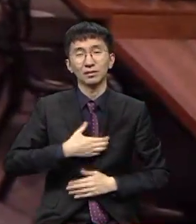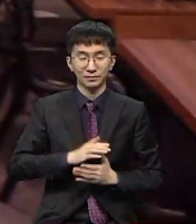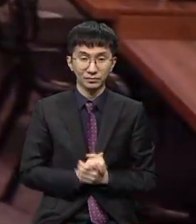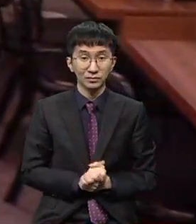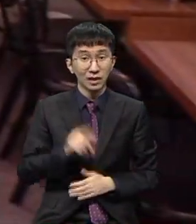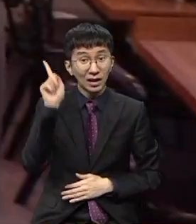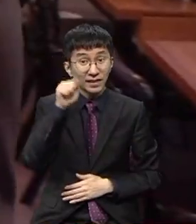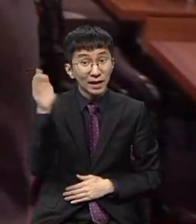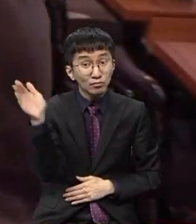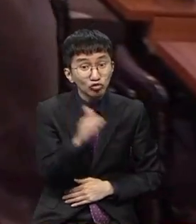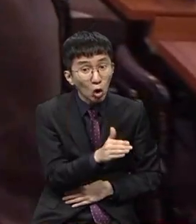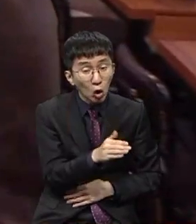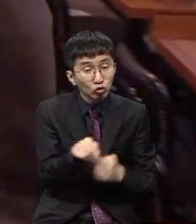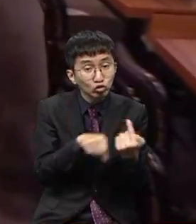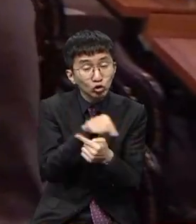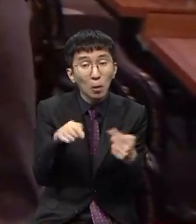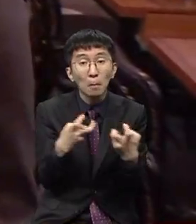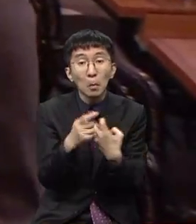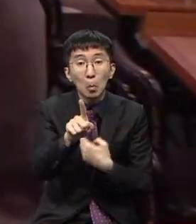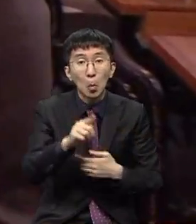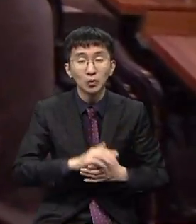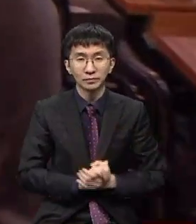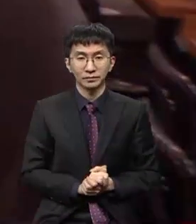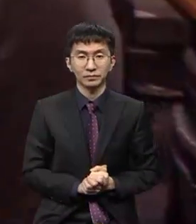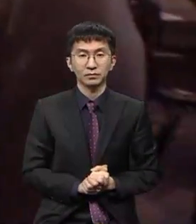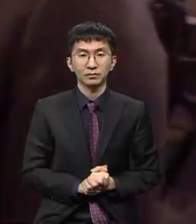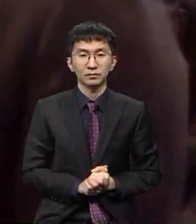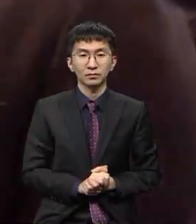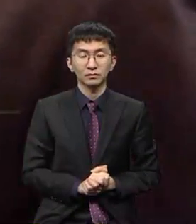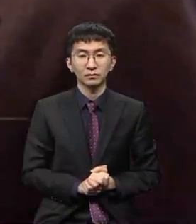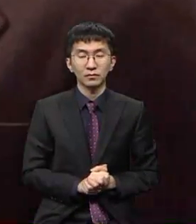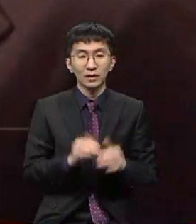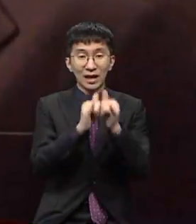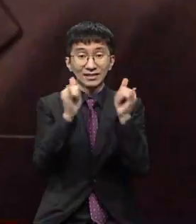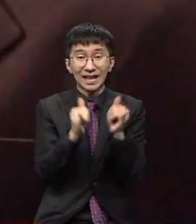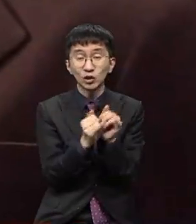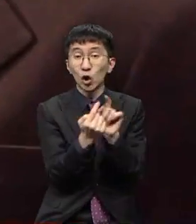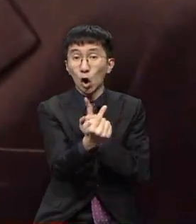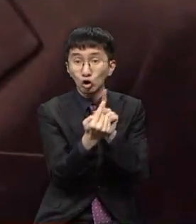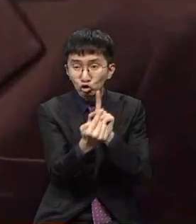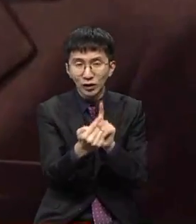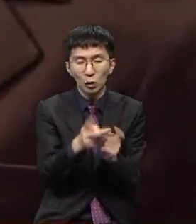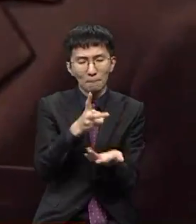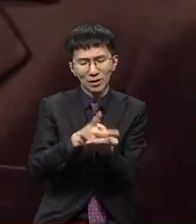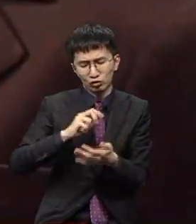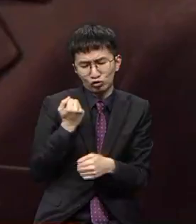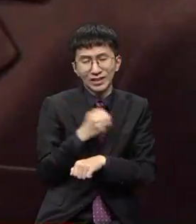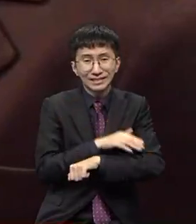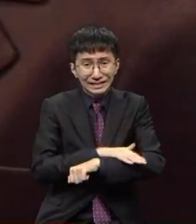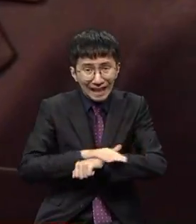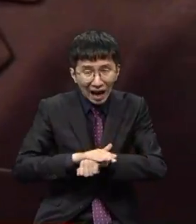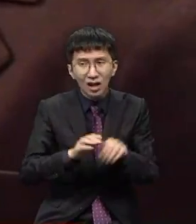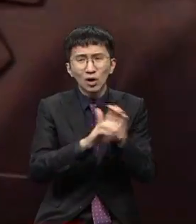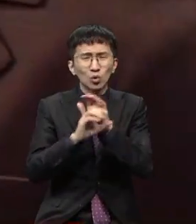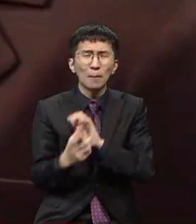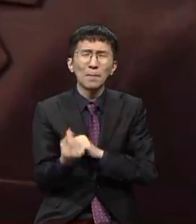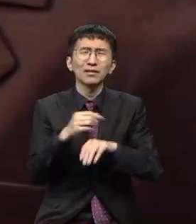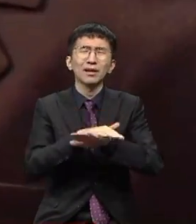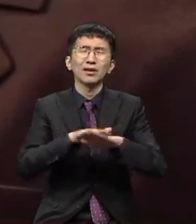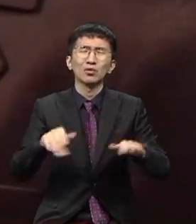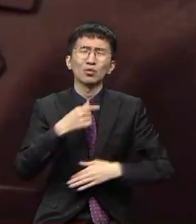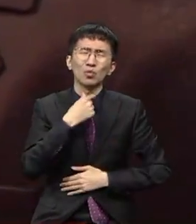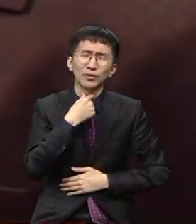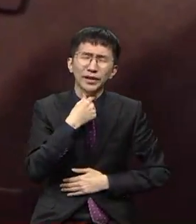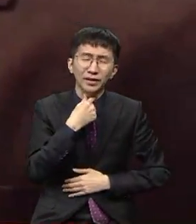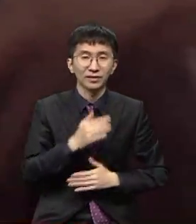그럼 내일부터는 좀 어떻게 운영을 하실 계획이신가요? 방역수칙이랑 거리두기 잘 지키면서 코로나가 빨리 지나가길